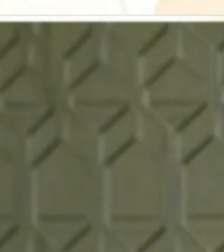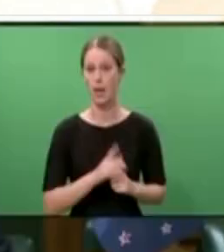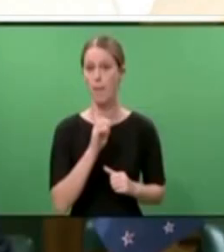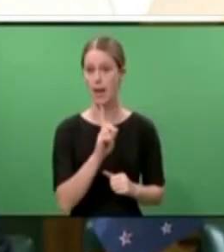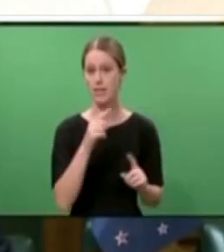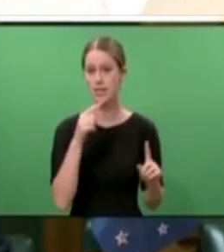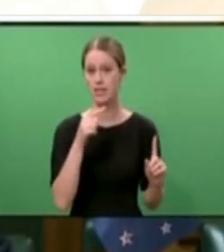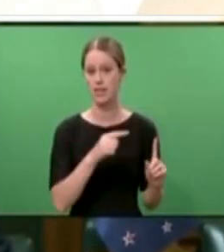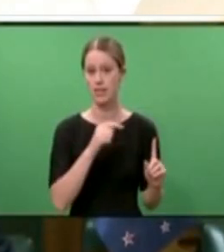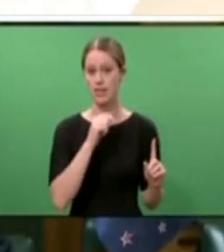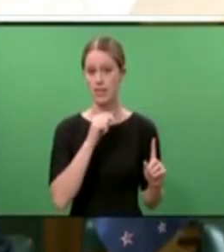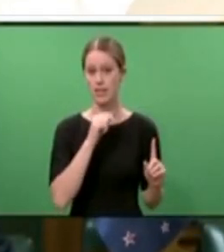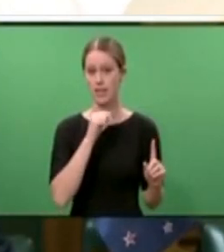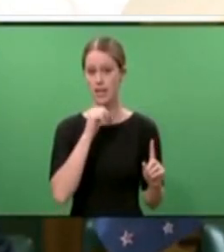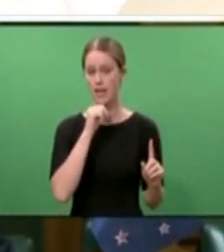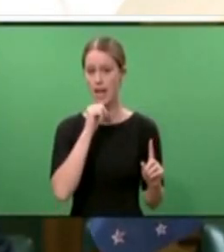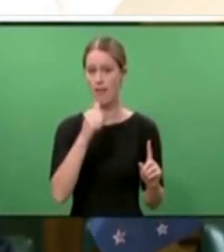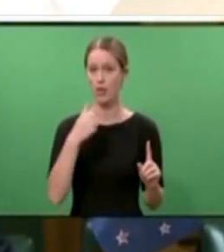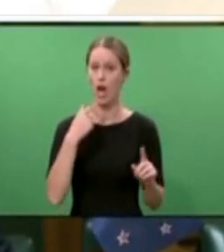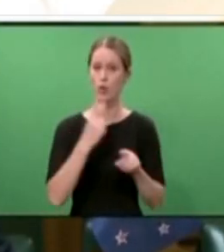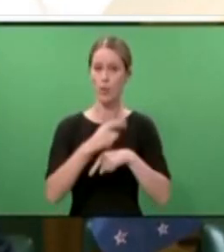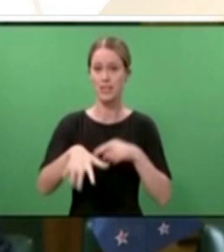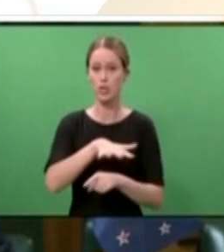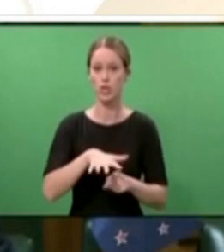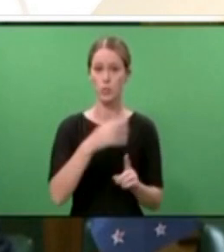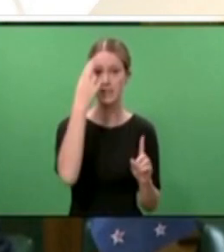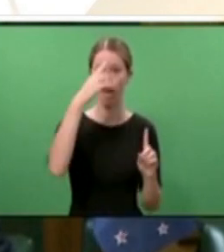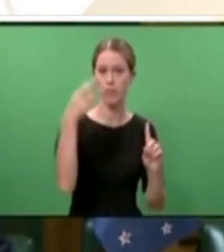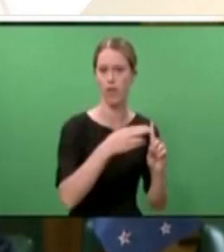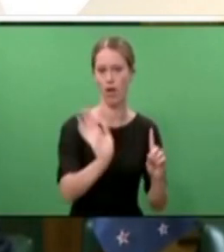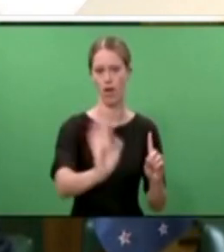สมยที่ 2ด้วยเช่นการคะแนนิยมที่ผ่านมานี้ถือว่ดีนะครั